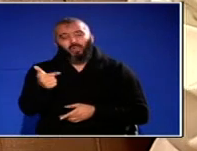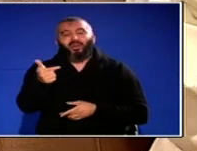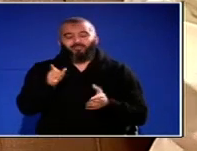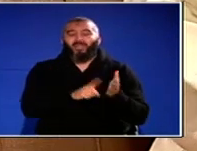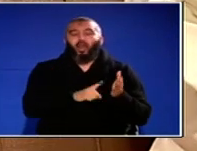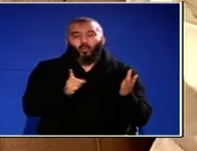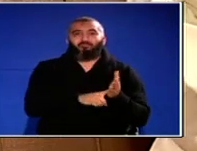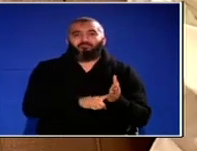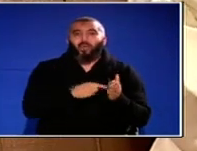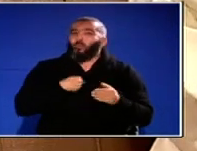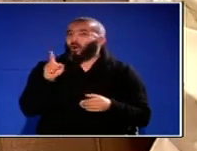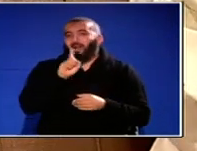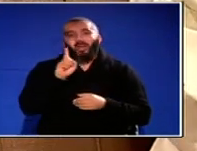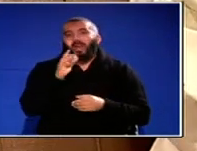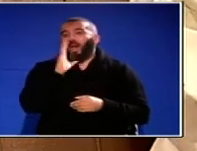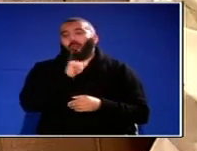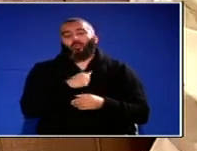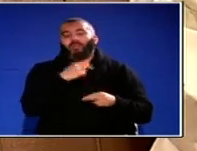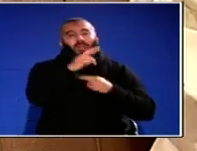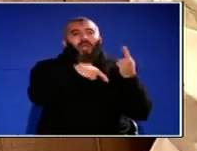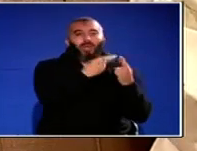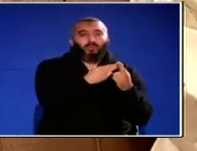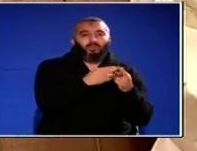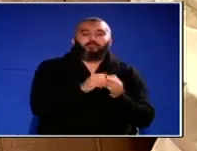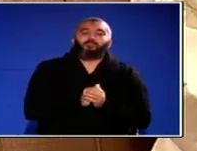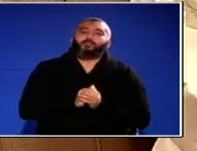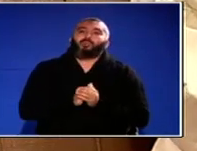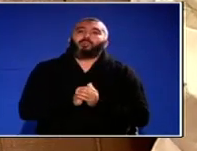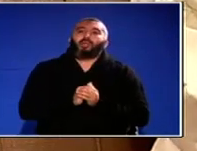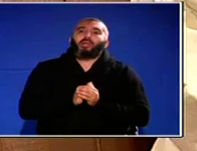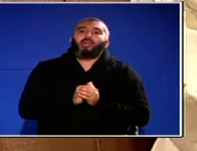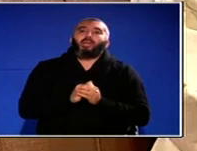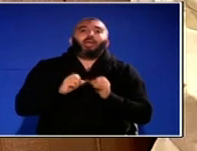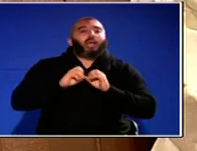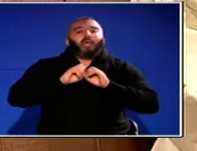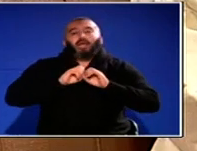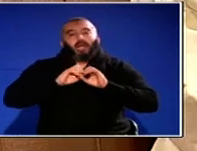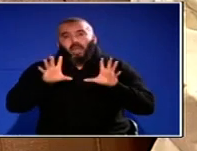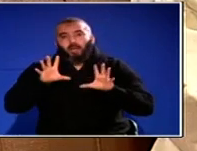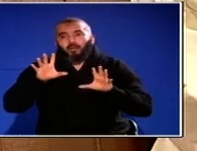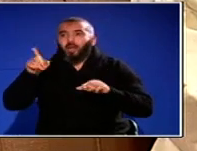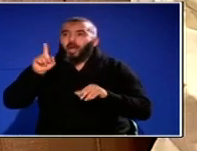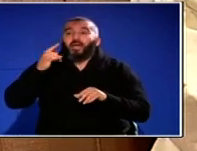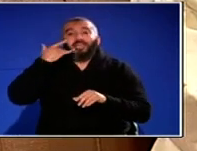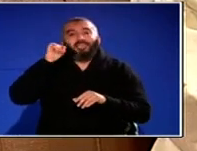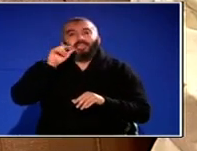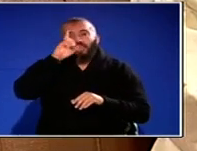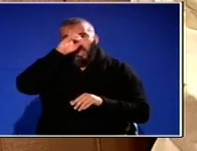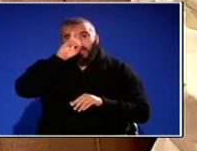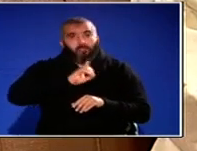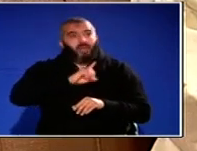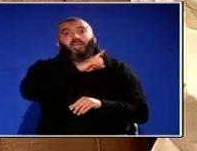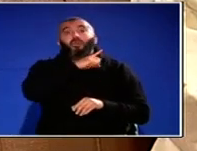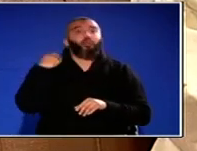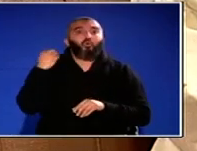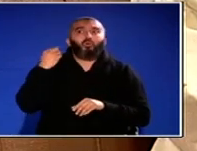فيك. شكرا جزيلا شيخنا. وسي شوش الإجابة واضحة فيما تعلق بقتل الخطأ ثمة دية كما قال الشيخ، أما في ما